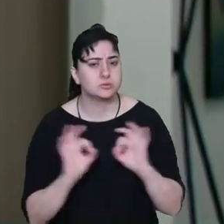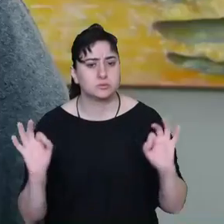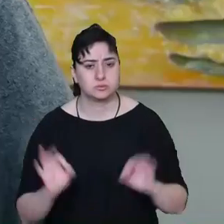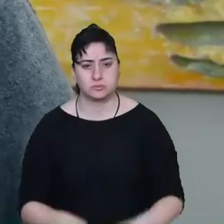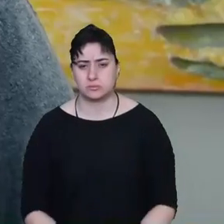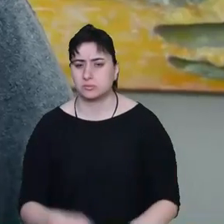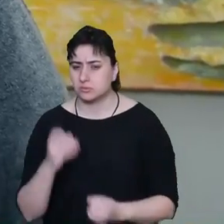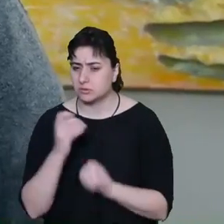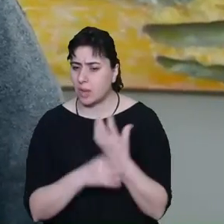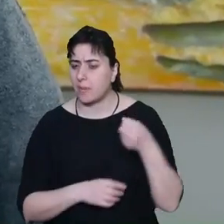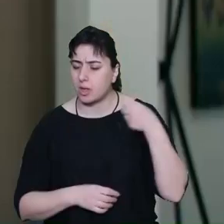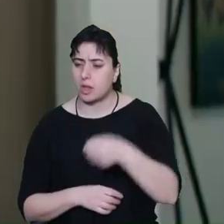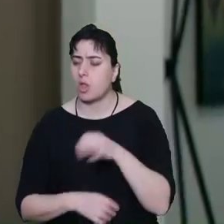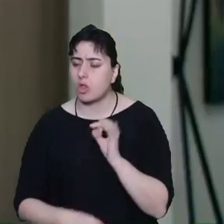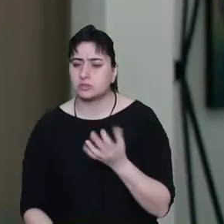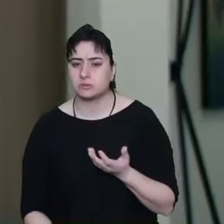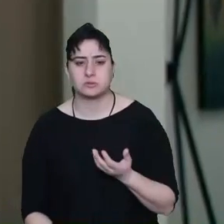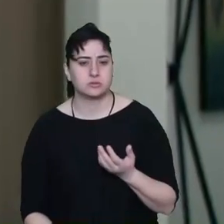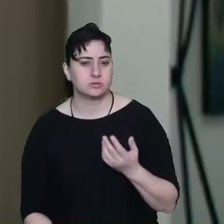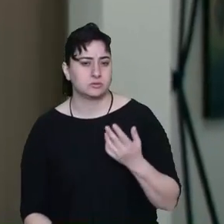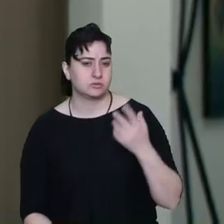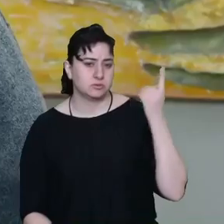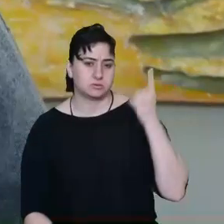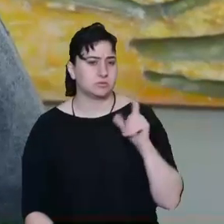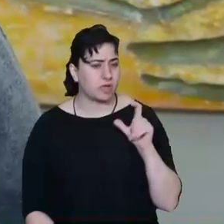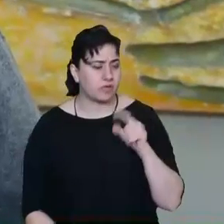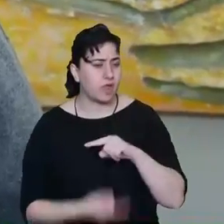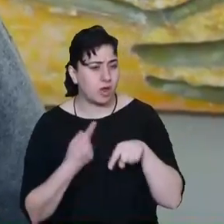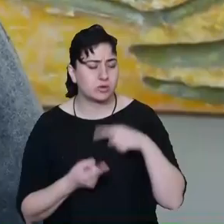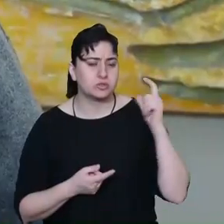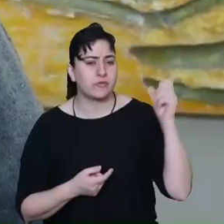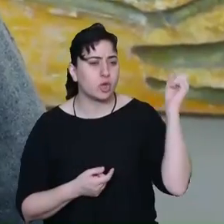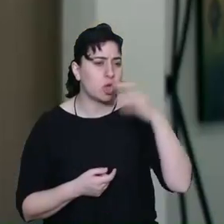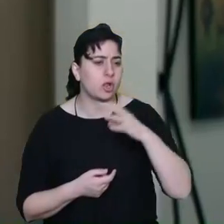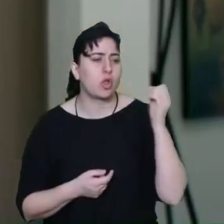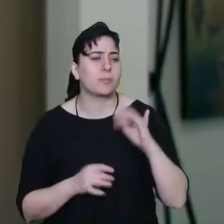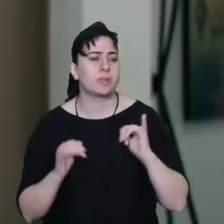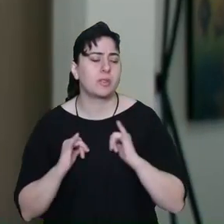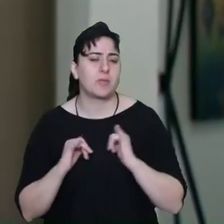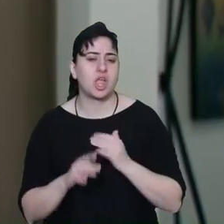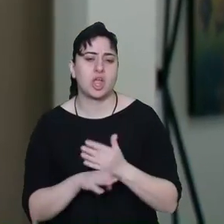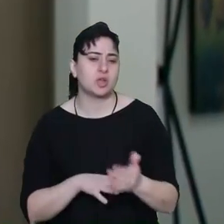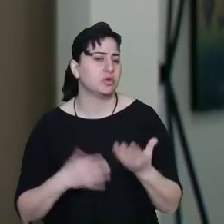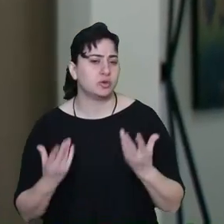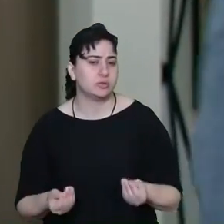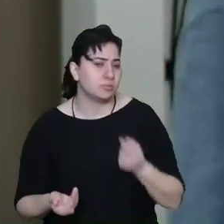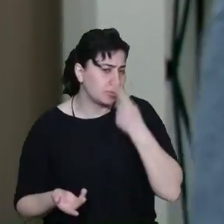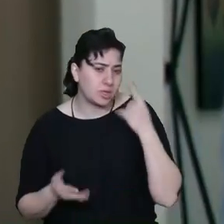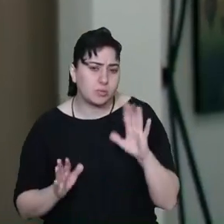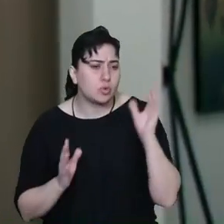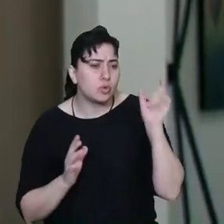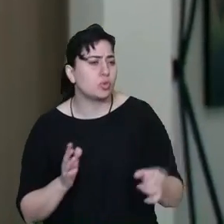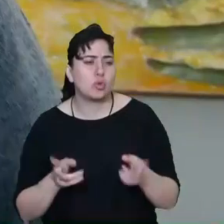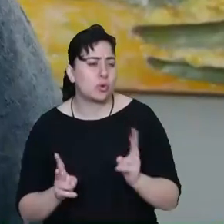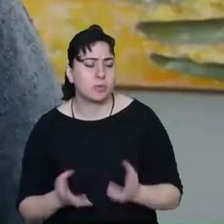ya. Sabah elinde olur demişti ya. Ya Cavit'e ne bakıyorsunuz siz ya? Cavit gönderdim der, göndermez. Göndermedim der, gönderir. Dengelsin.